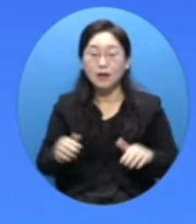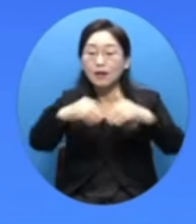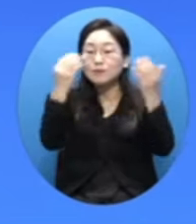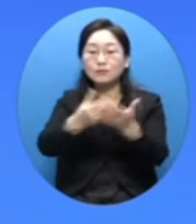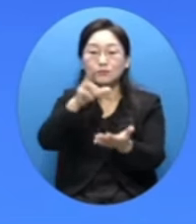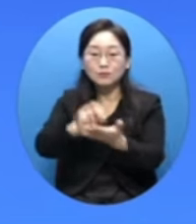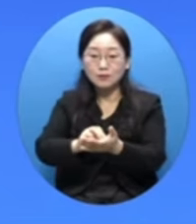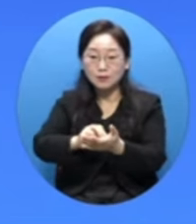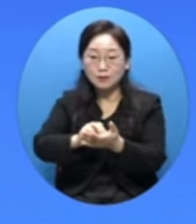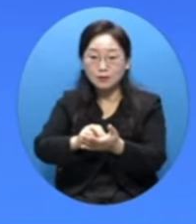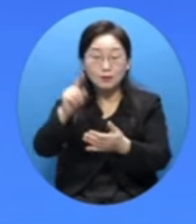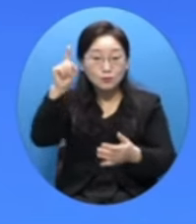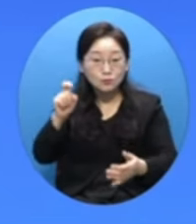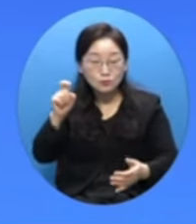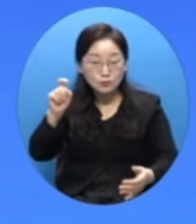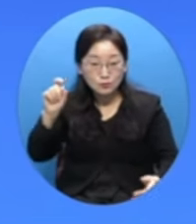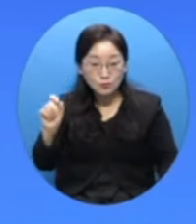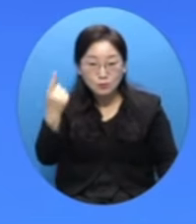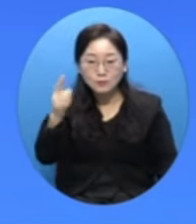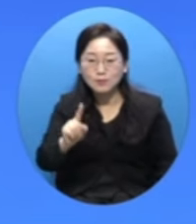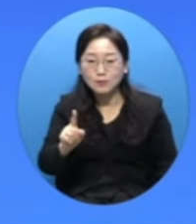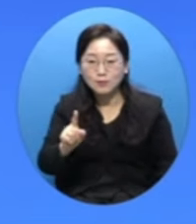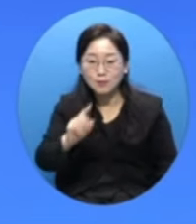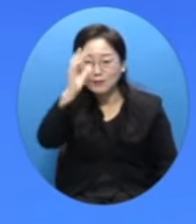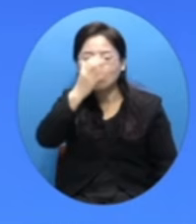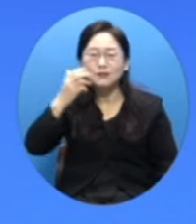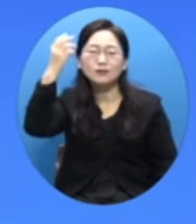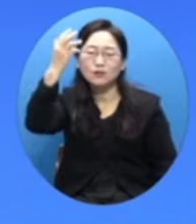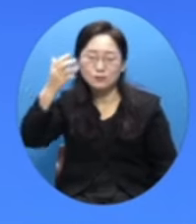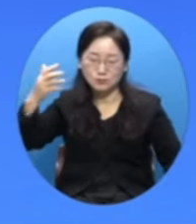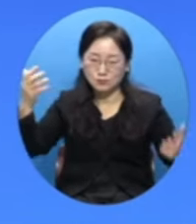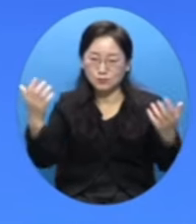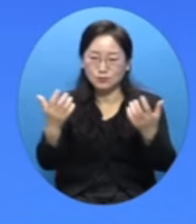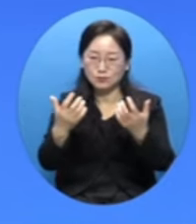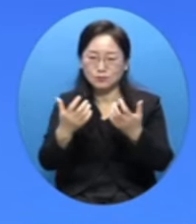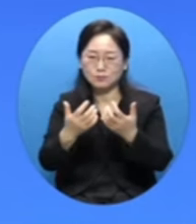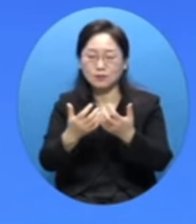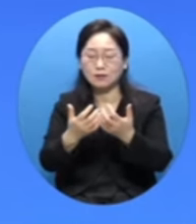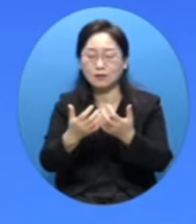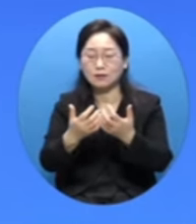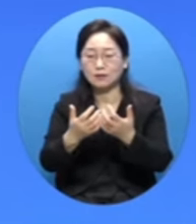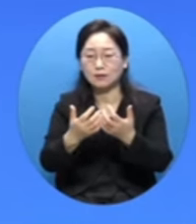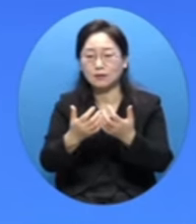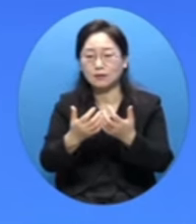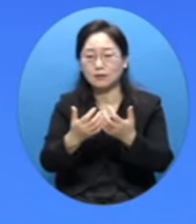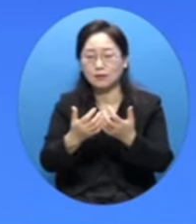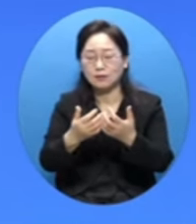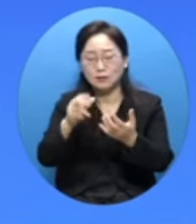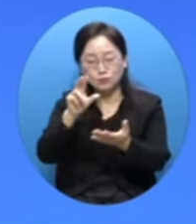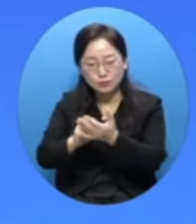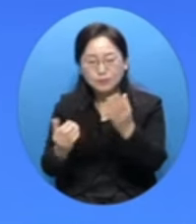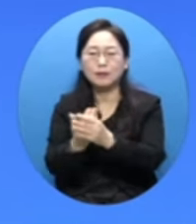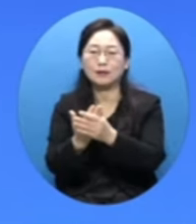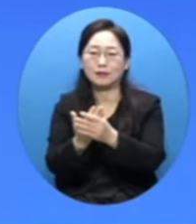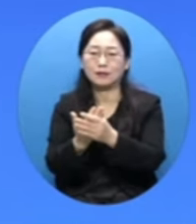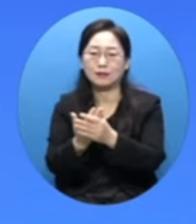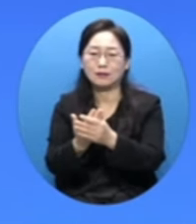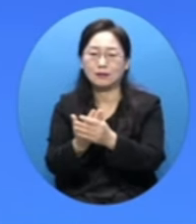문제의 출발은 성령 충만을 소멸한 데서 다가오는 것입니다. 성령